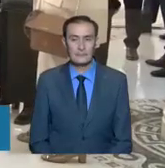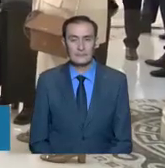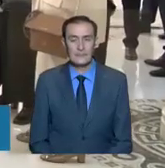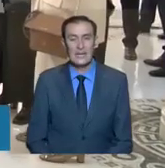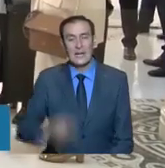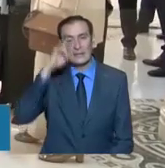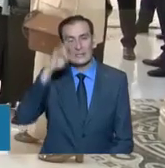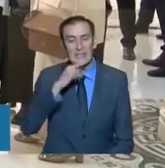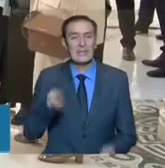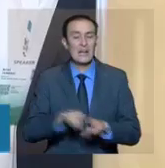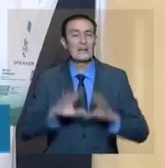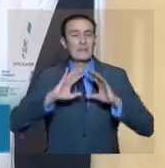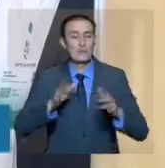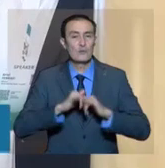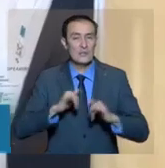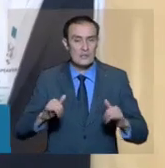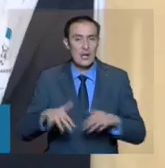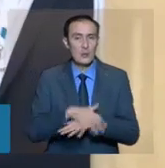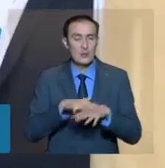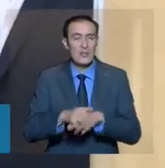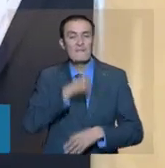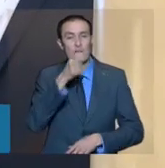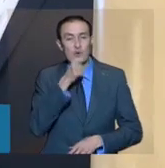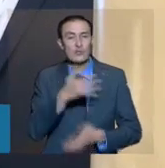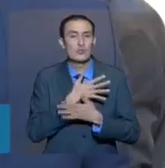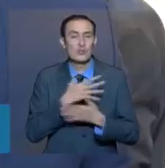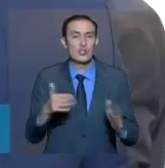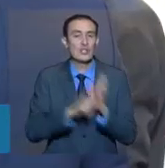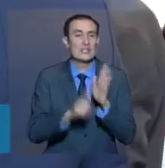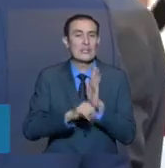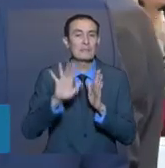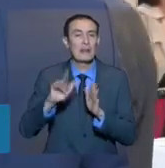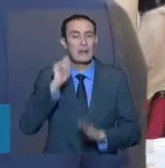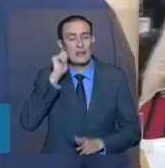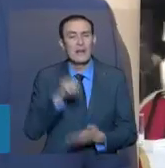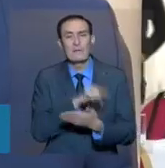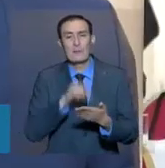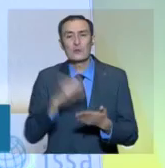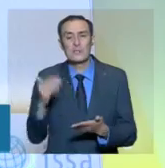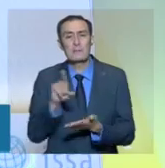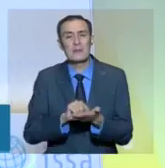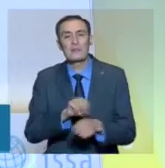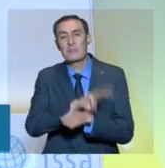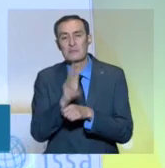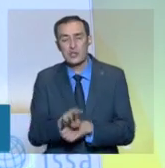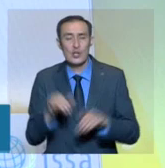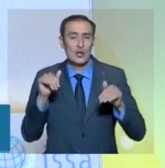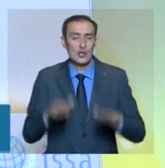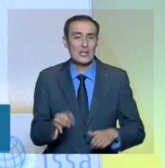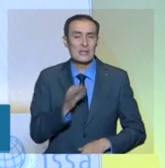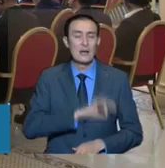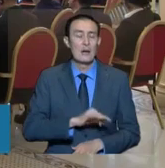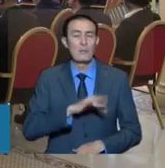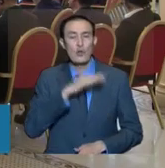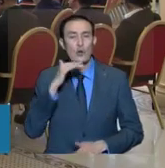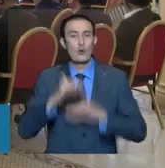В Казахстане, как и во всем мире, растет количество людей, возраст которых превышает 65 лет. Вопрос их обеспечения в нашей стране решается благодаря